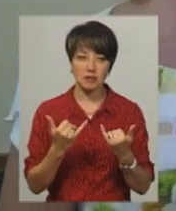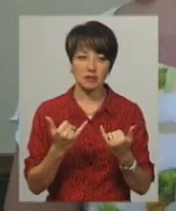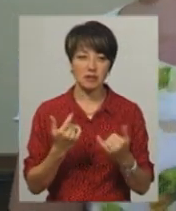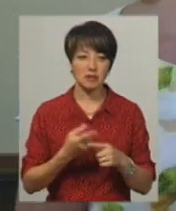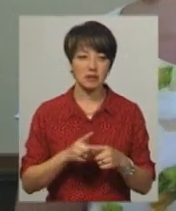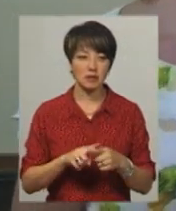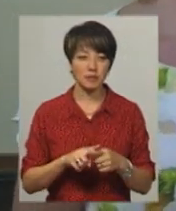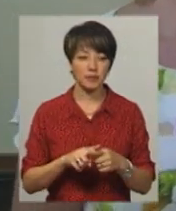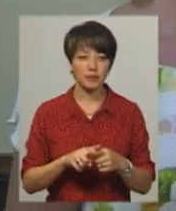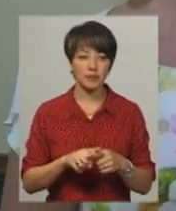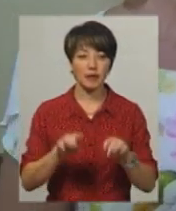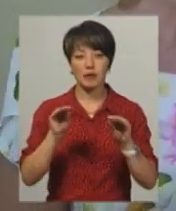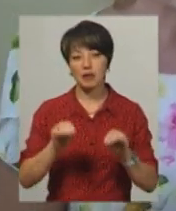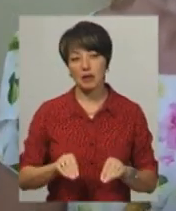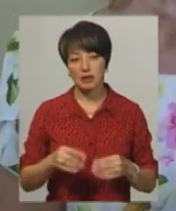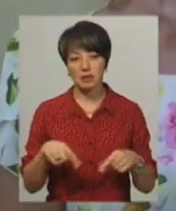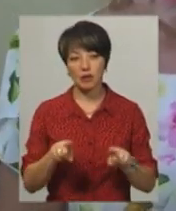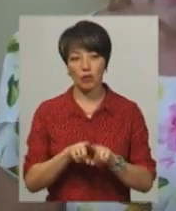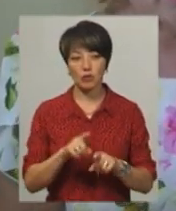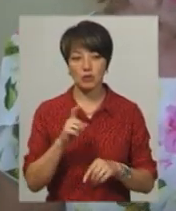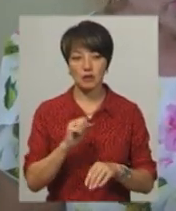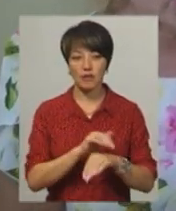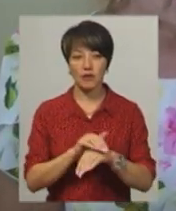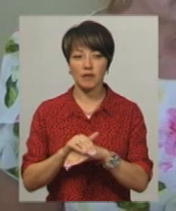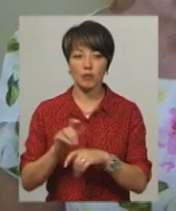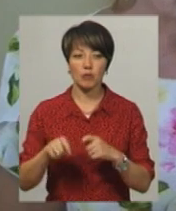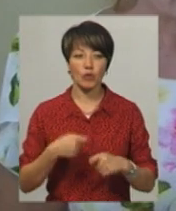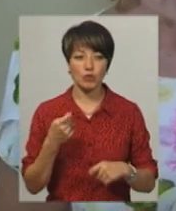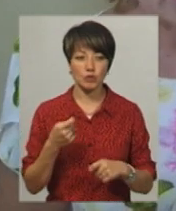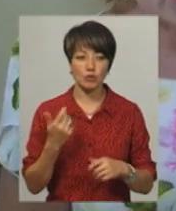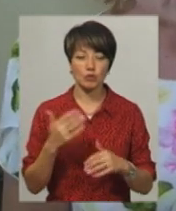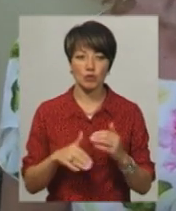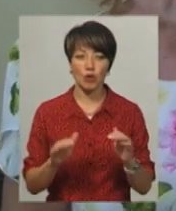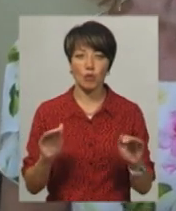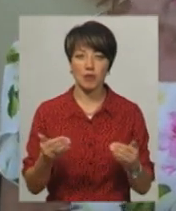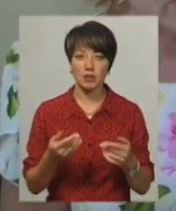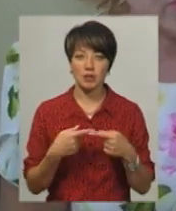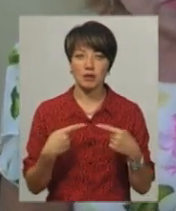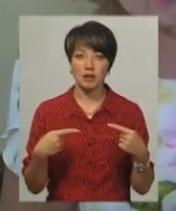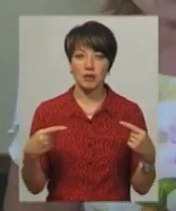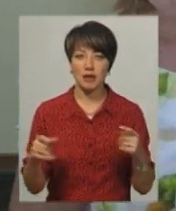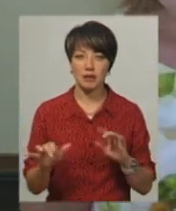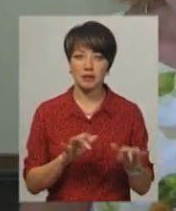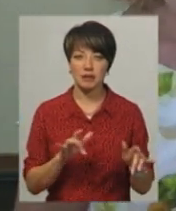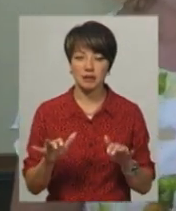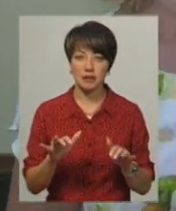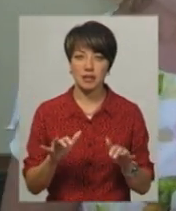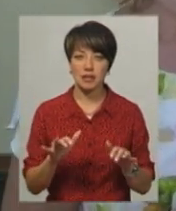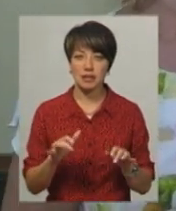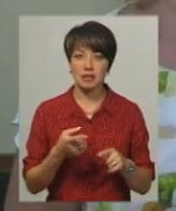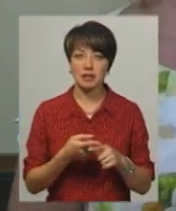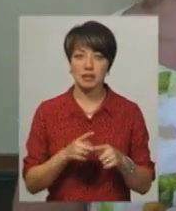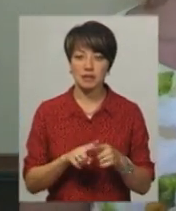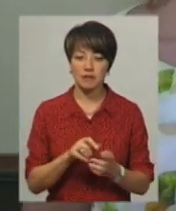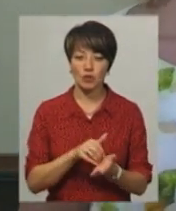ці дані. Також за виявленими порушеннями вже обмежено ряд дій внесено. Саме це